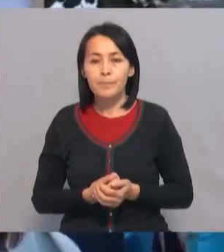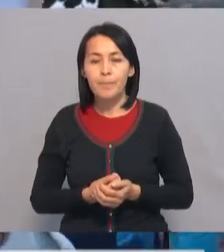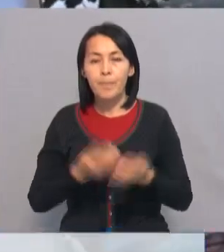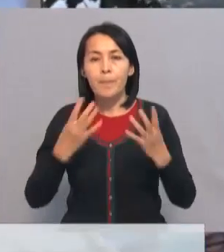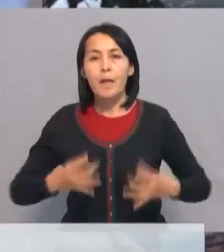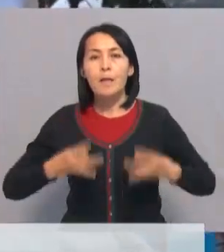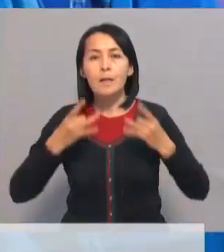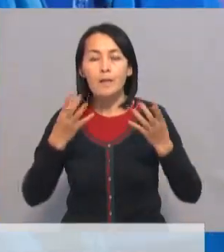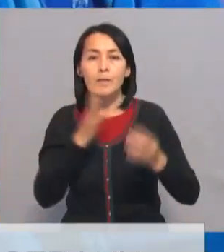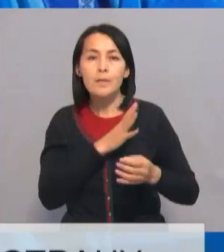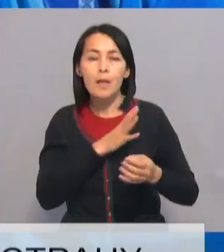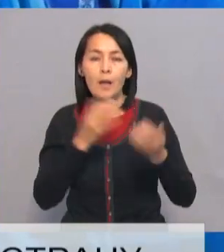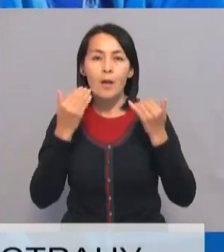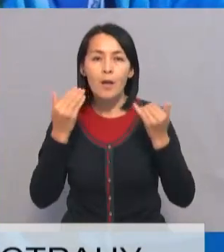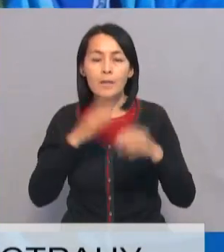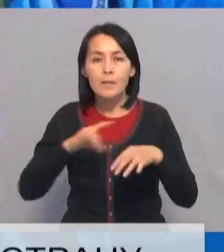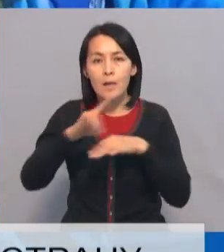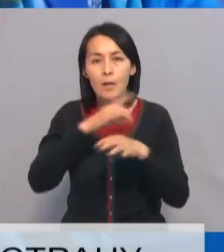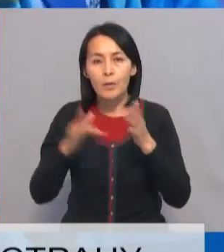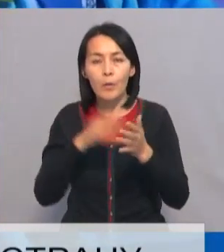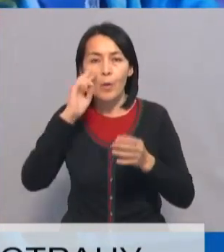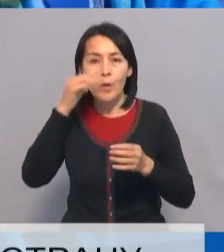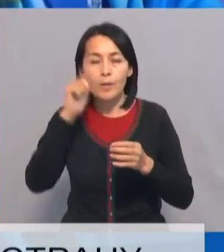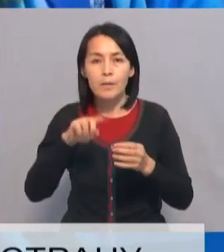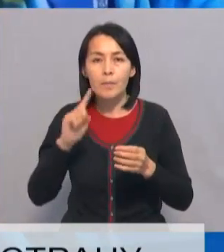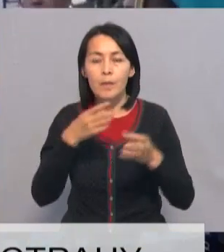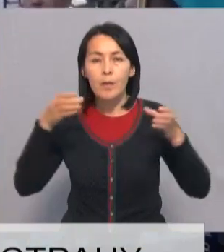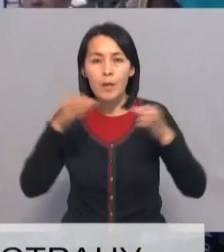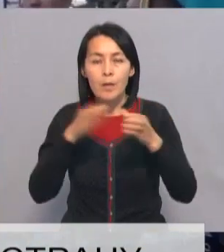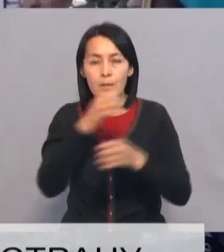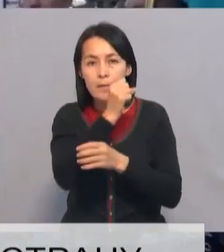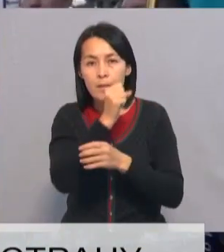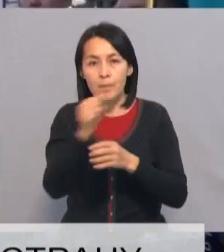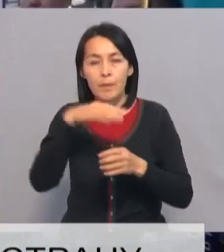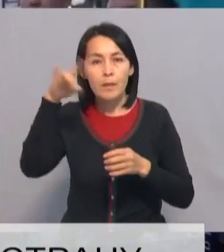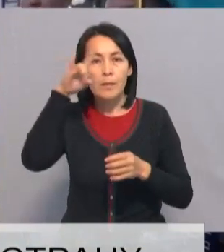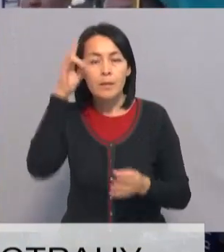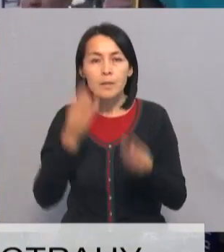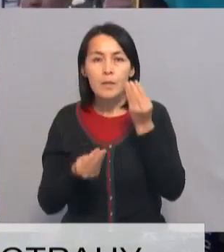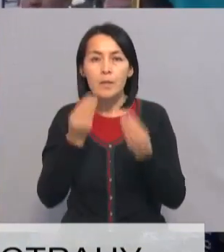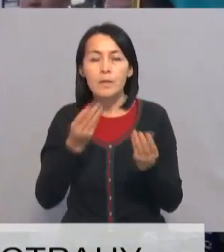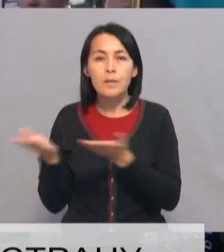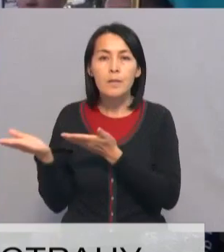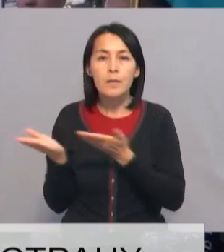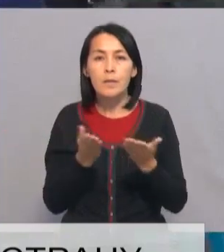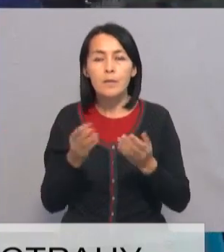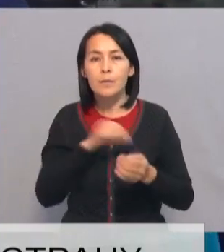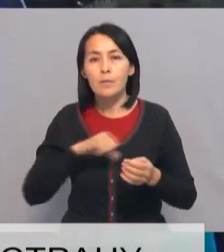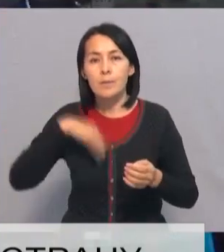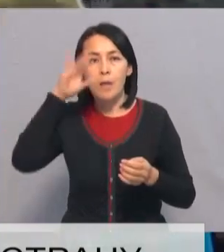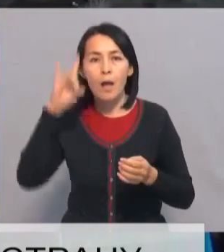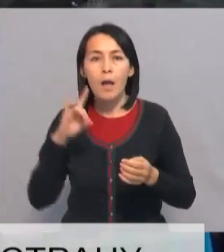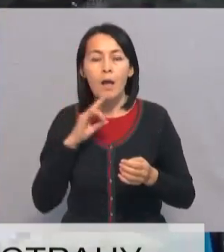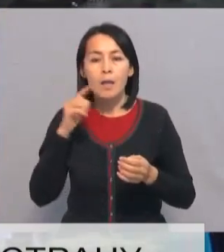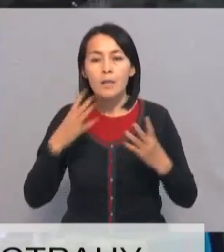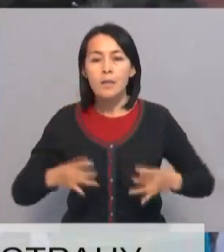Особой торжественностью был удостоен аэропорт города Шымкент. Первая группа победителей азиатских игр вернулась в родную страну.